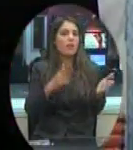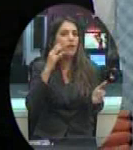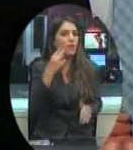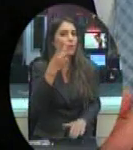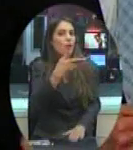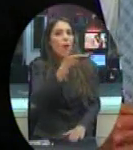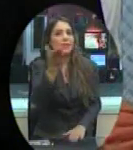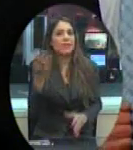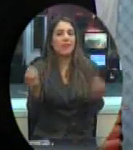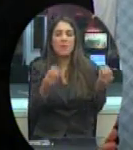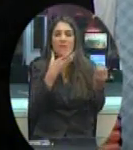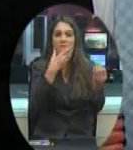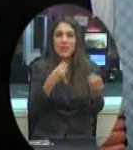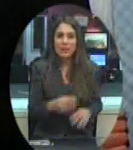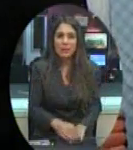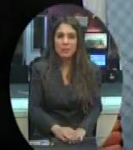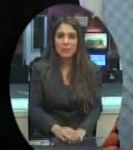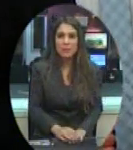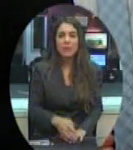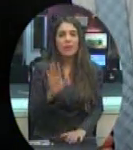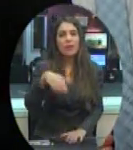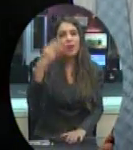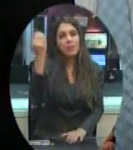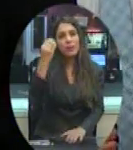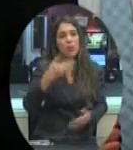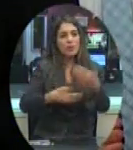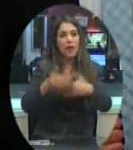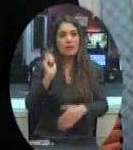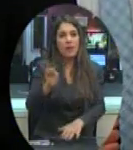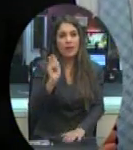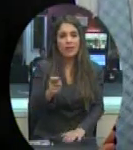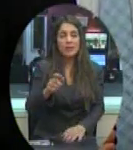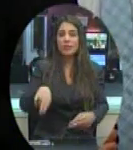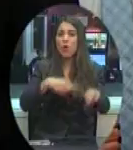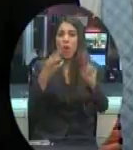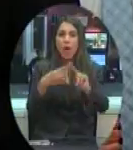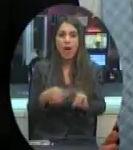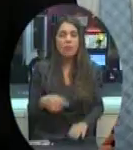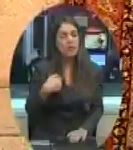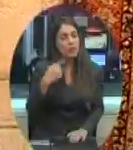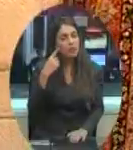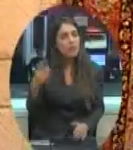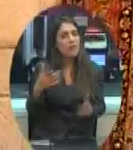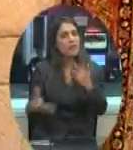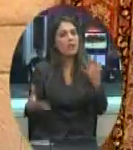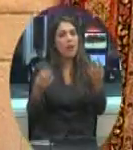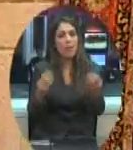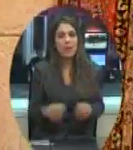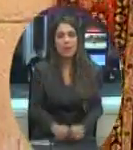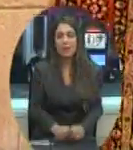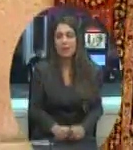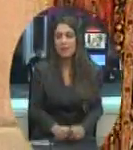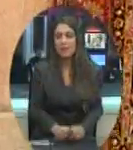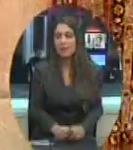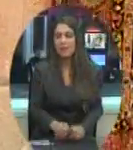כאן ודרך כך ללמוד את היחס לכנסת ברחבי העולם, אני חושב שההבדל הוא עצום. בין הפרטים